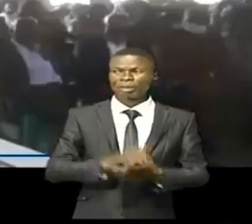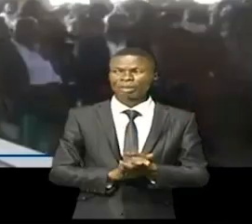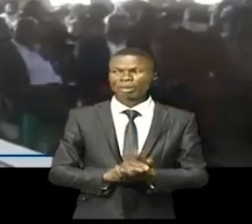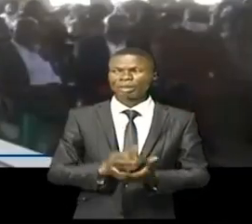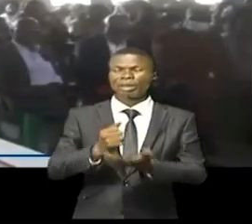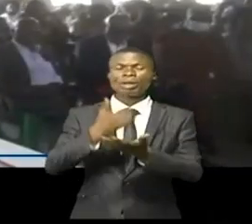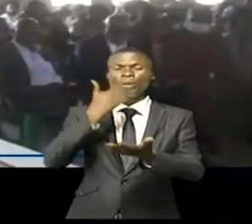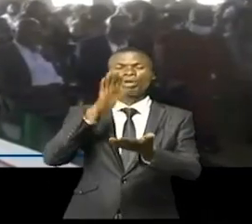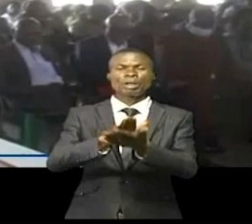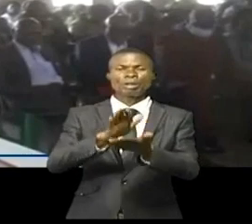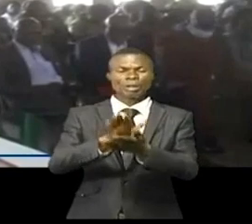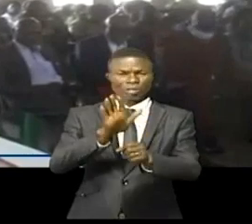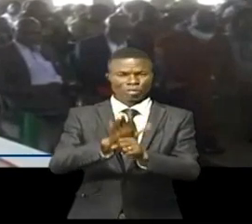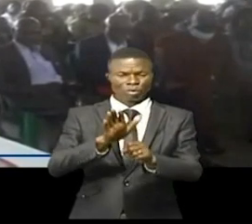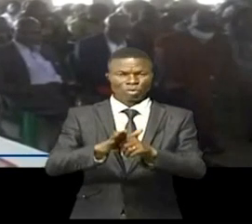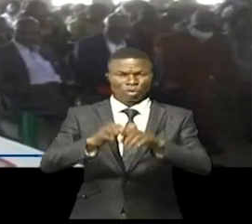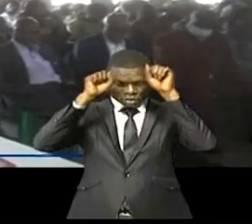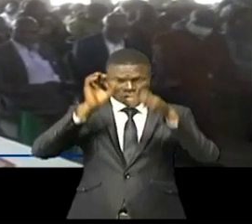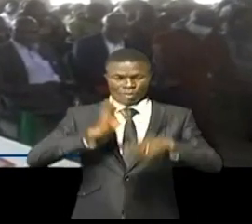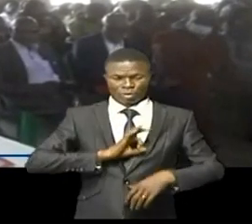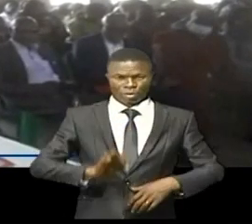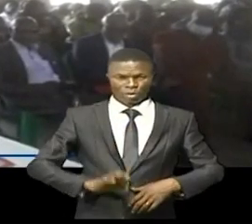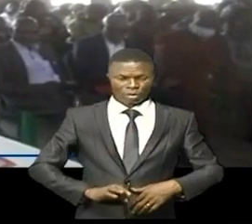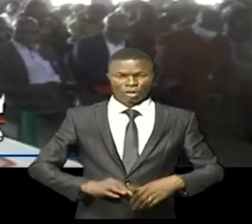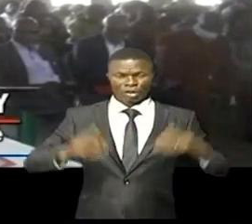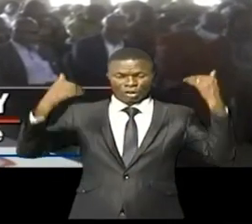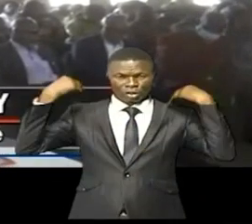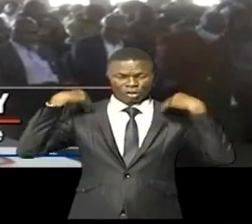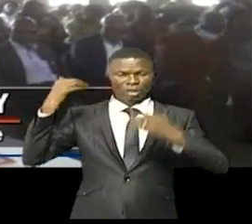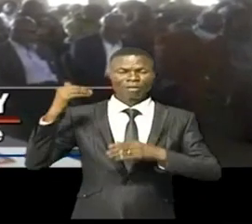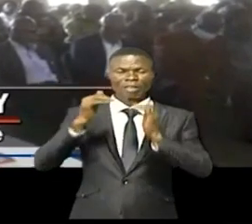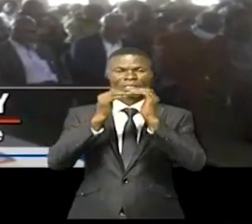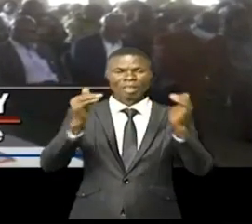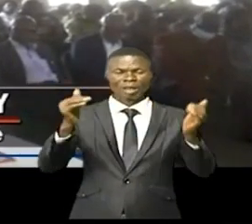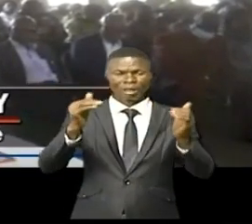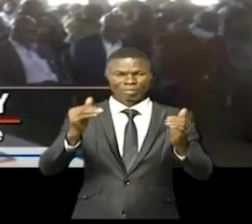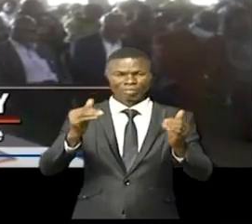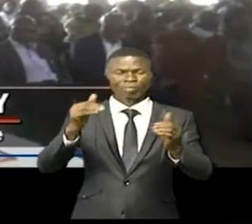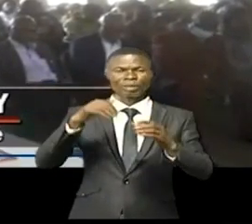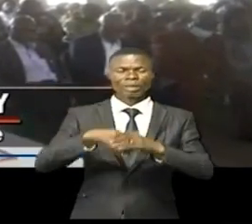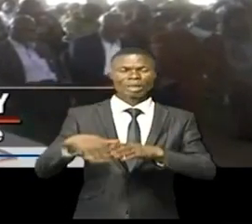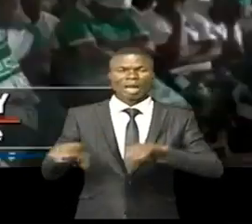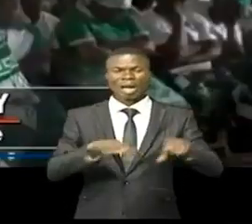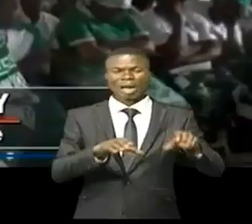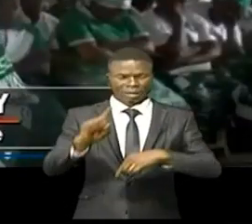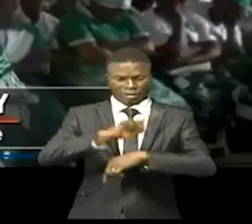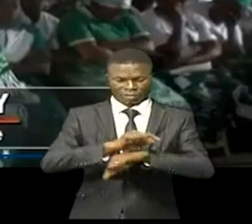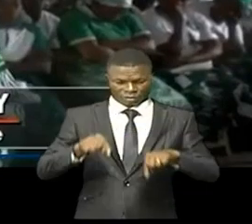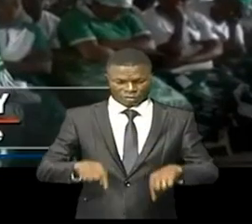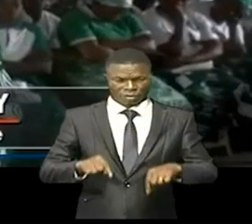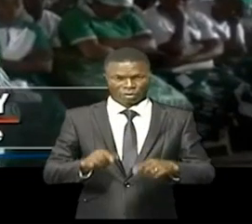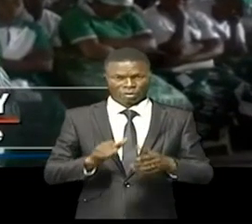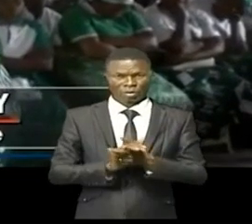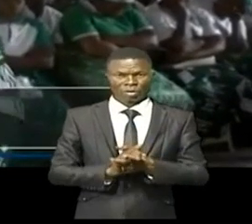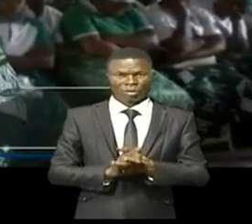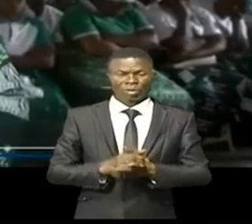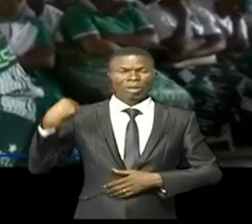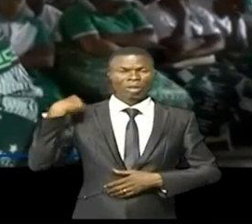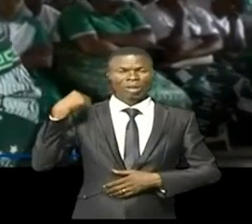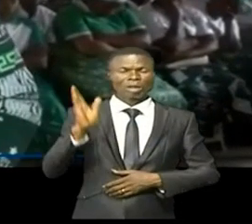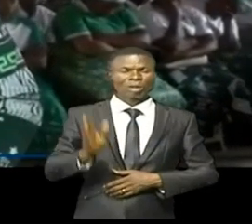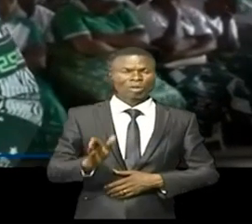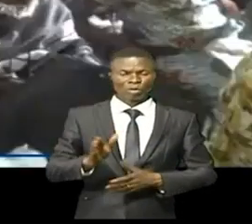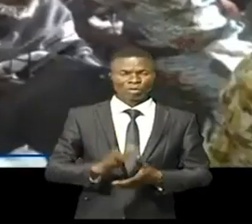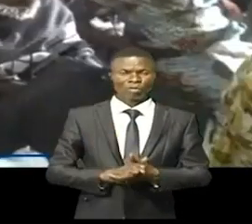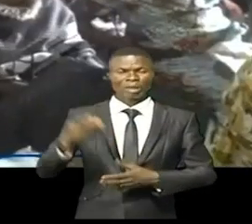hommages au président de la République et baron de la paix, condition primordiale de la cérémonie de ce jour. Le gouvernement qui dirige l'honorable